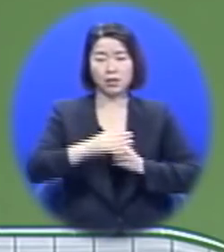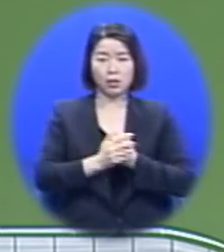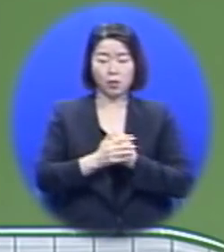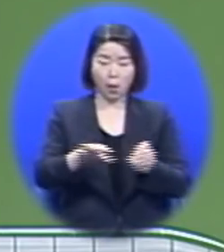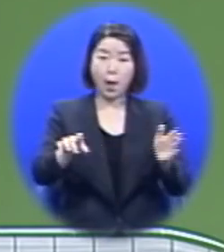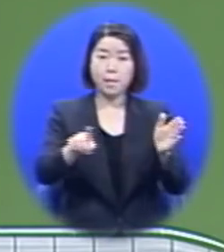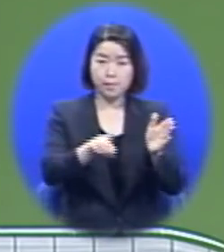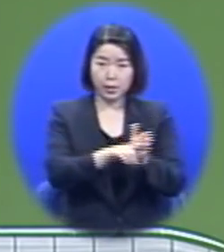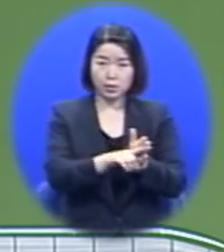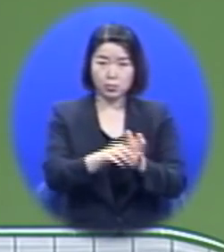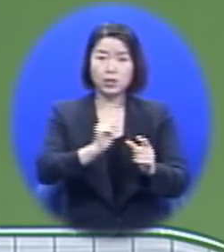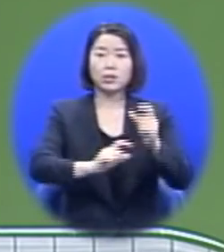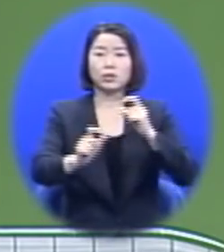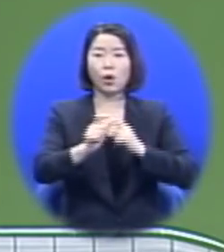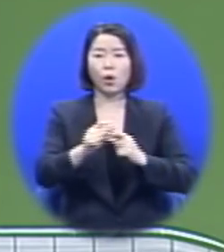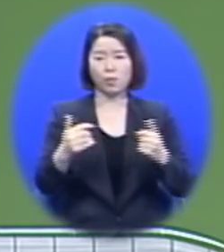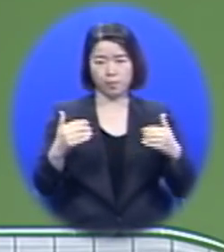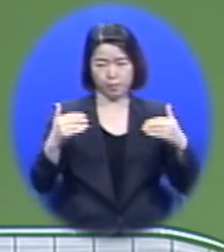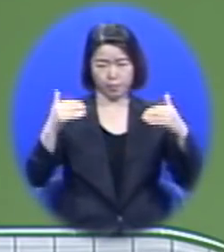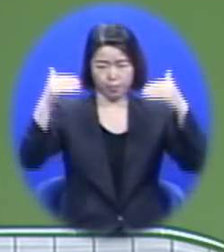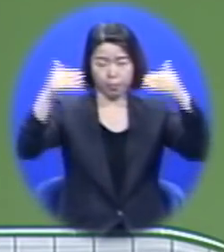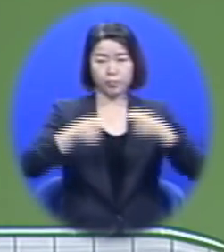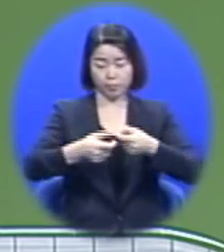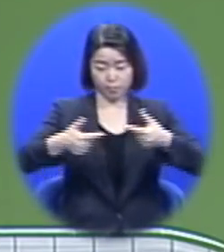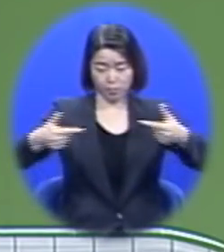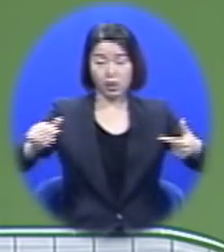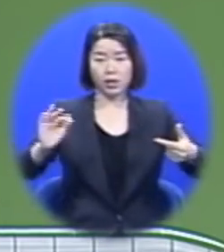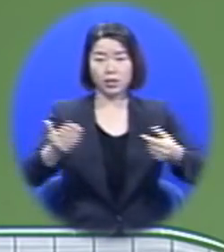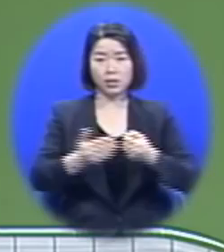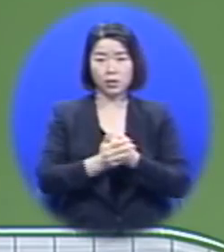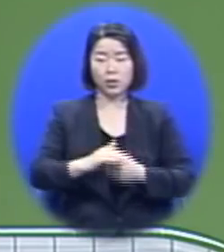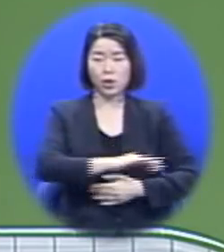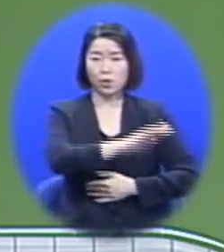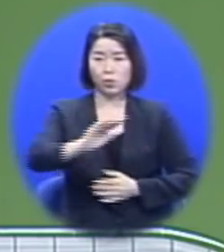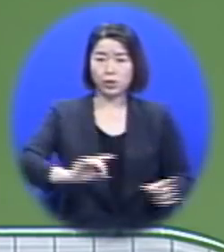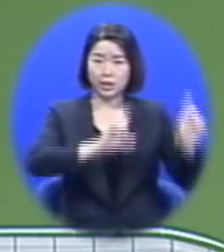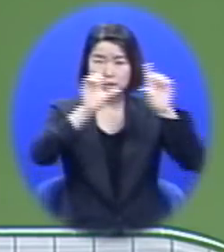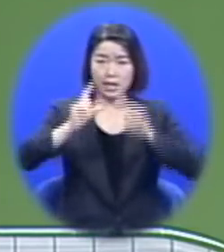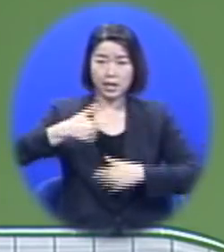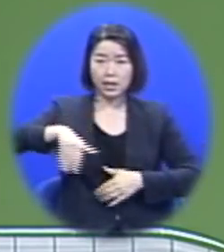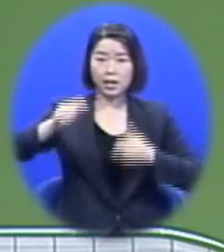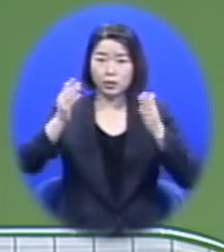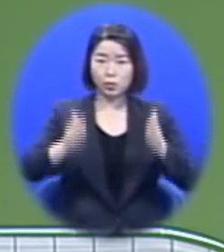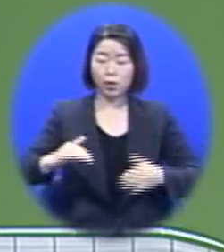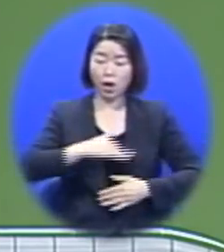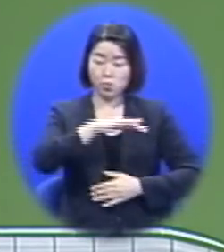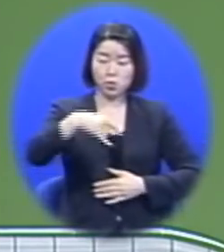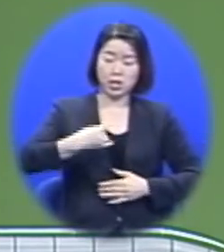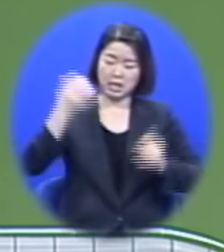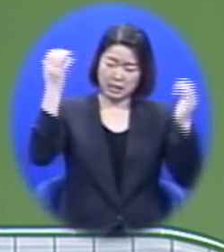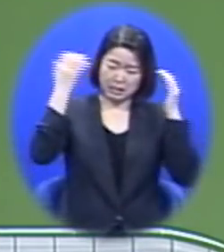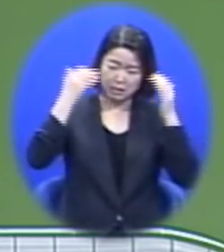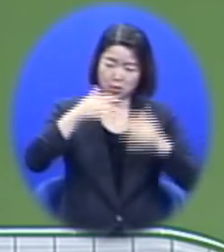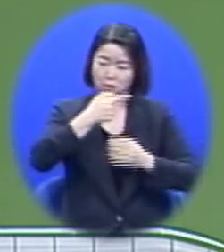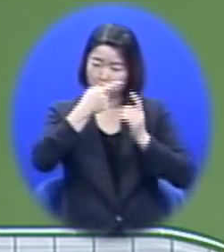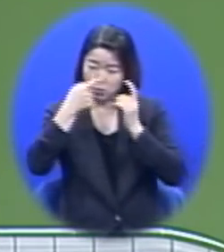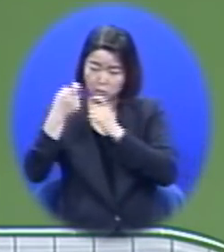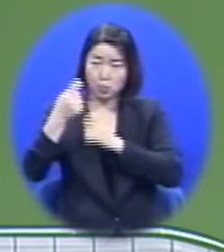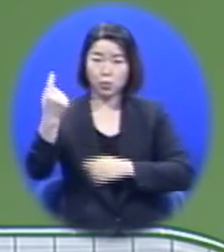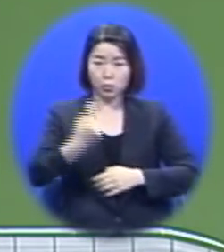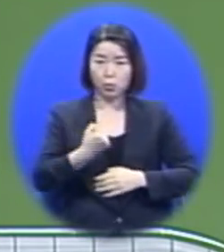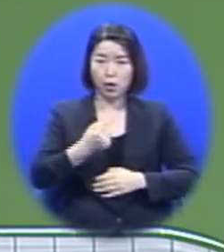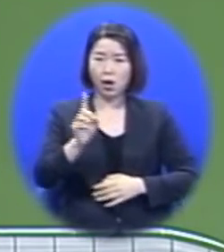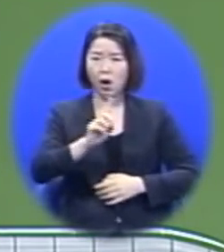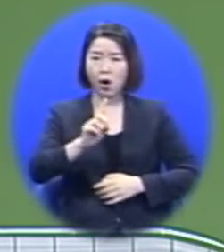믿음은 더 자라야 합니다. 우리가 살아가는 동안에 우리에게 시련도 오고 유혹도 오고 어떤